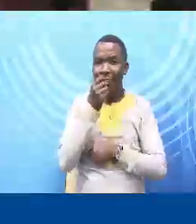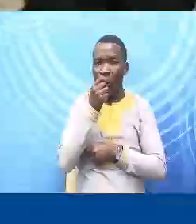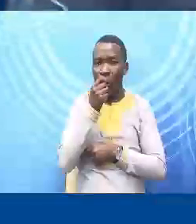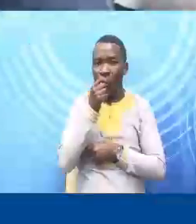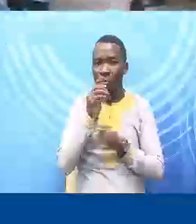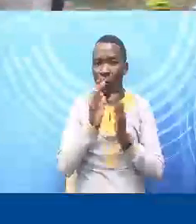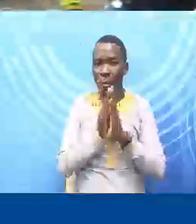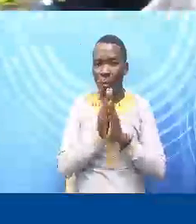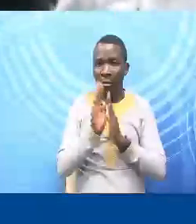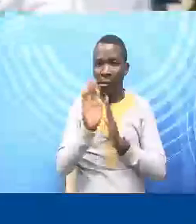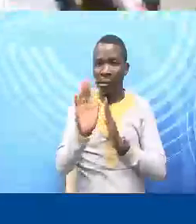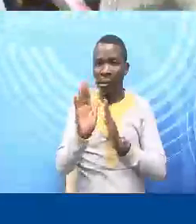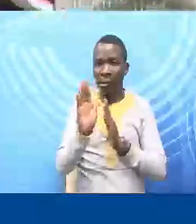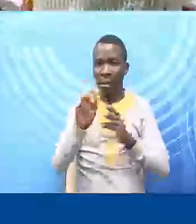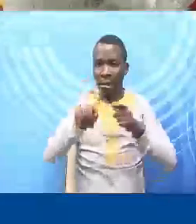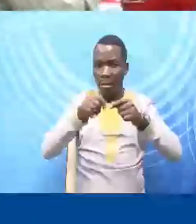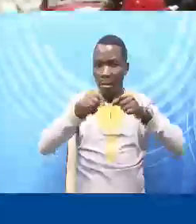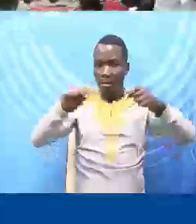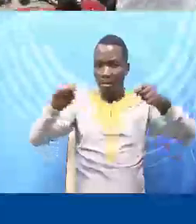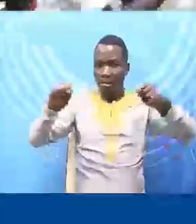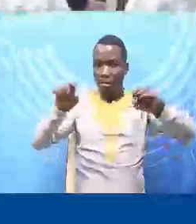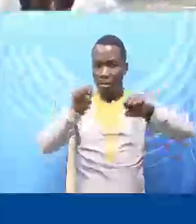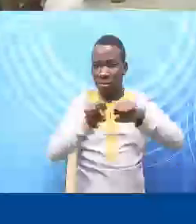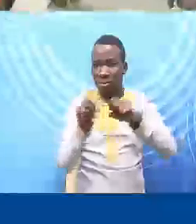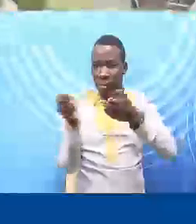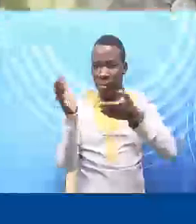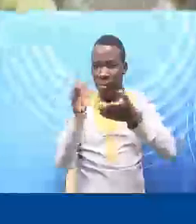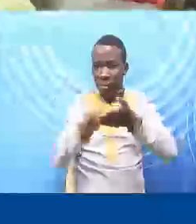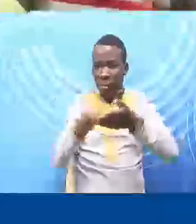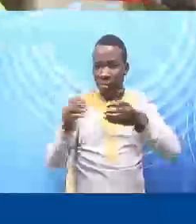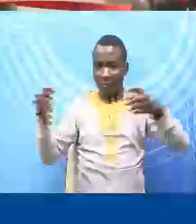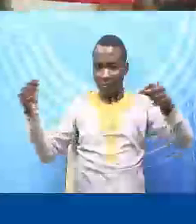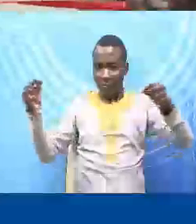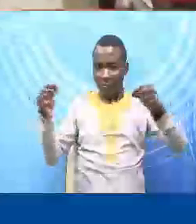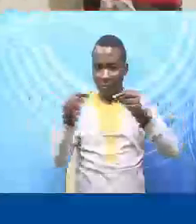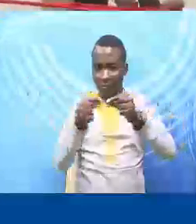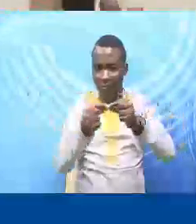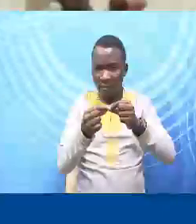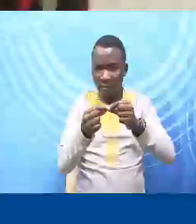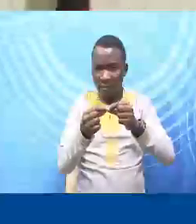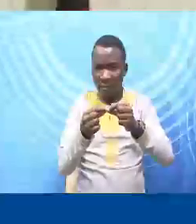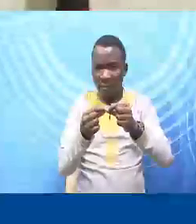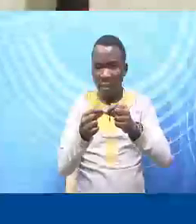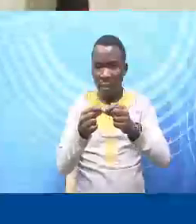isengesho rye iyi rase y'inkweto yongera guterana nimara kubigenza gutya